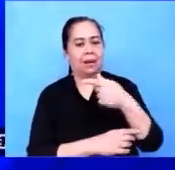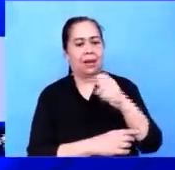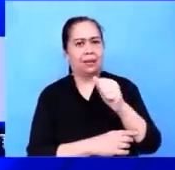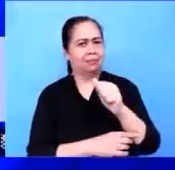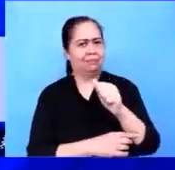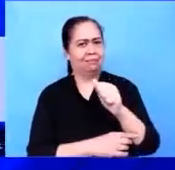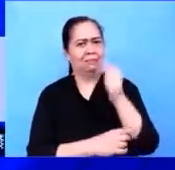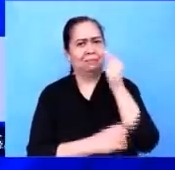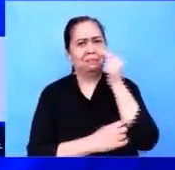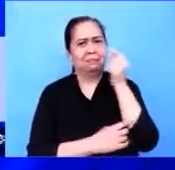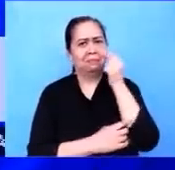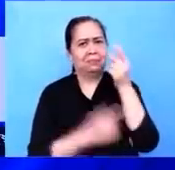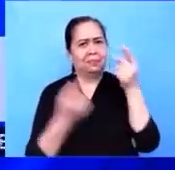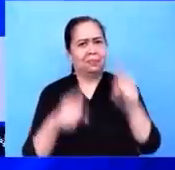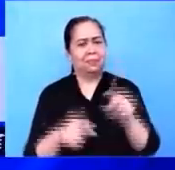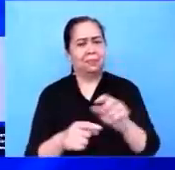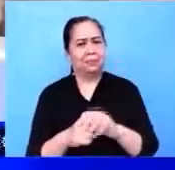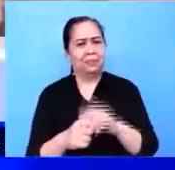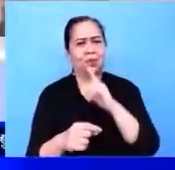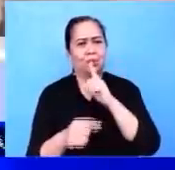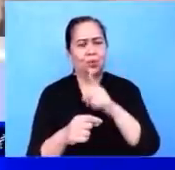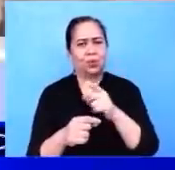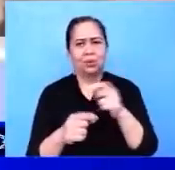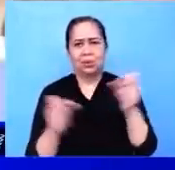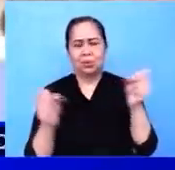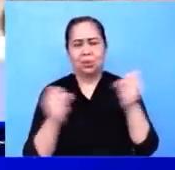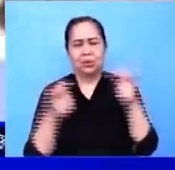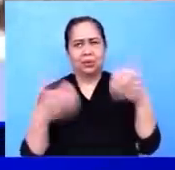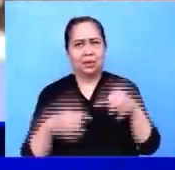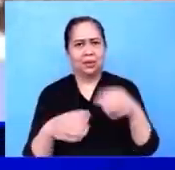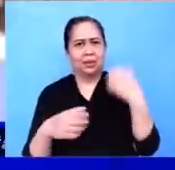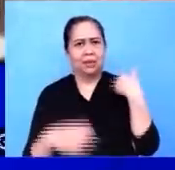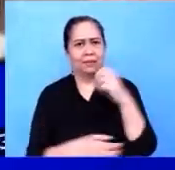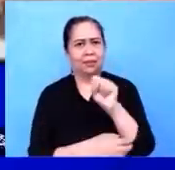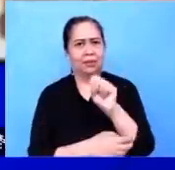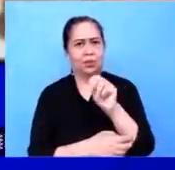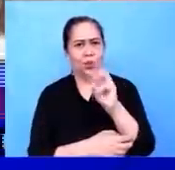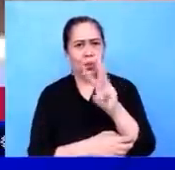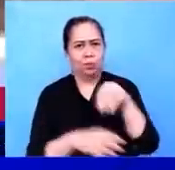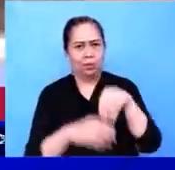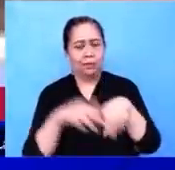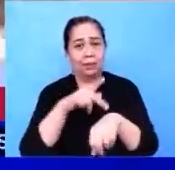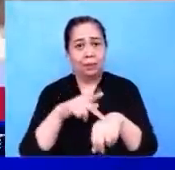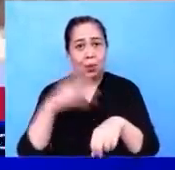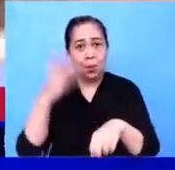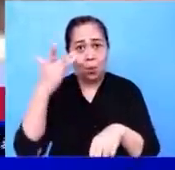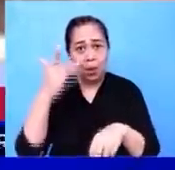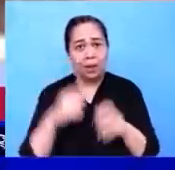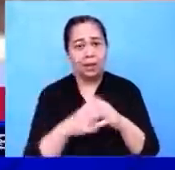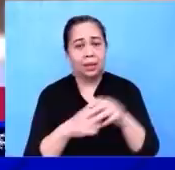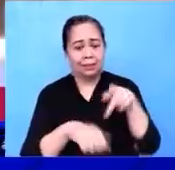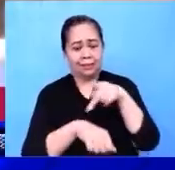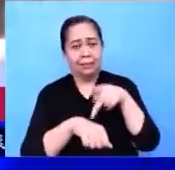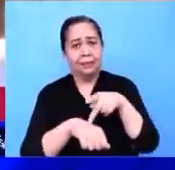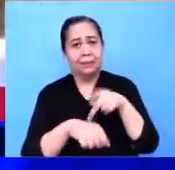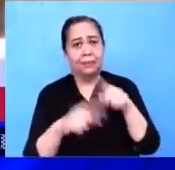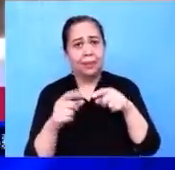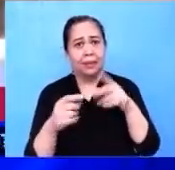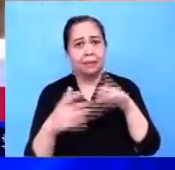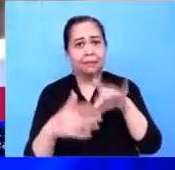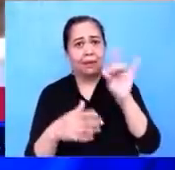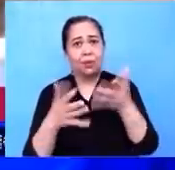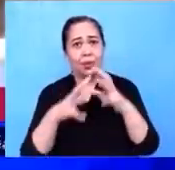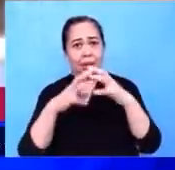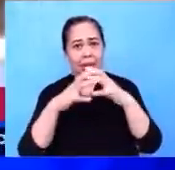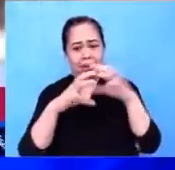yan. Talagang malit ang tsansa magkaroon ng snow dito sa Pilipinas. Bakit? Sapagkat ang Pilipinas po ay matatagpuan sa equator,